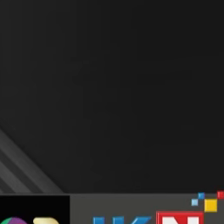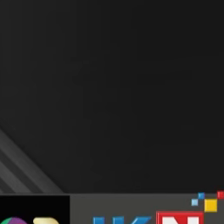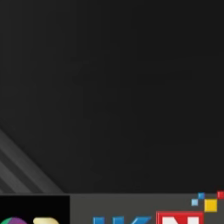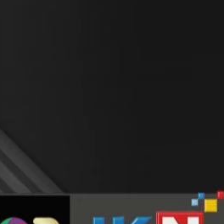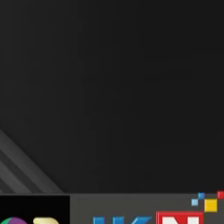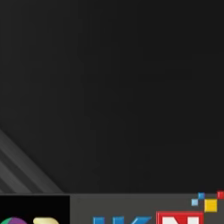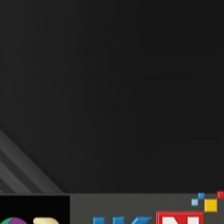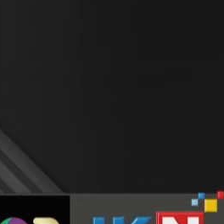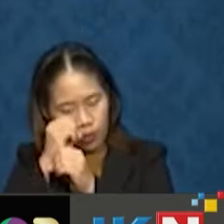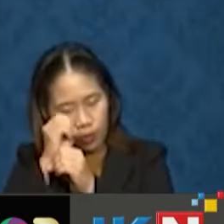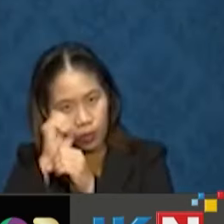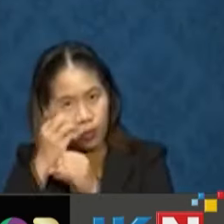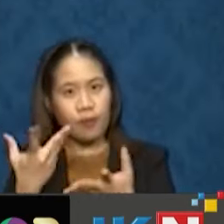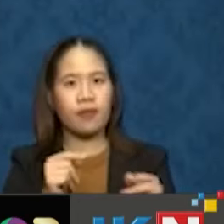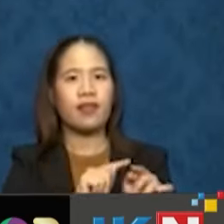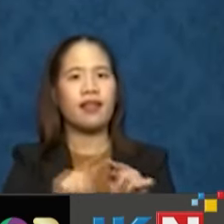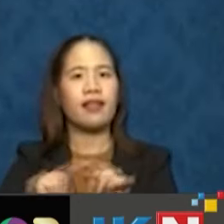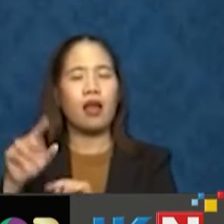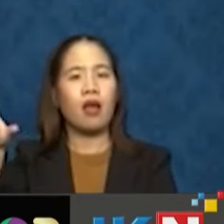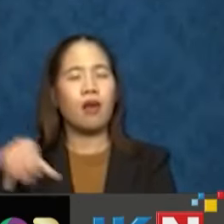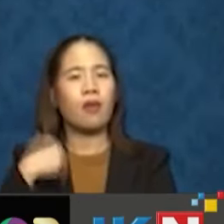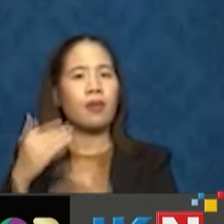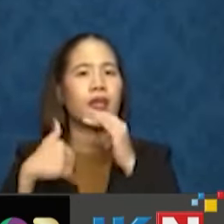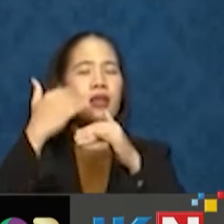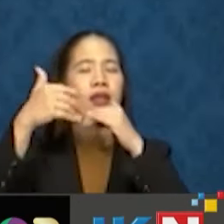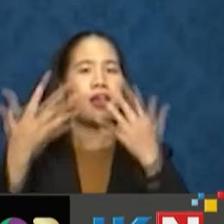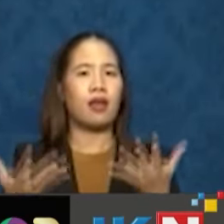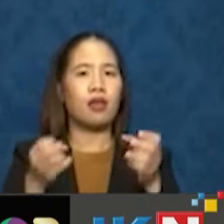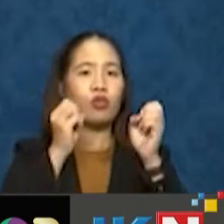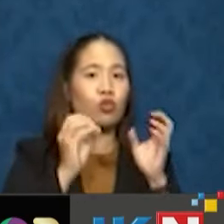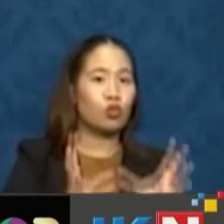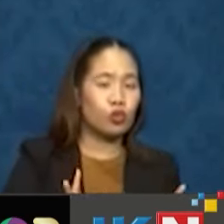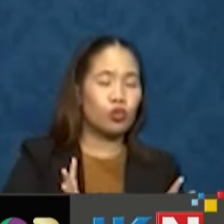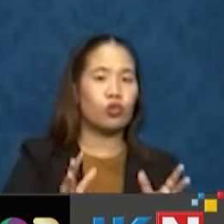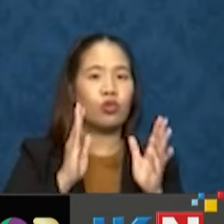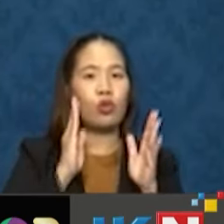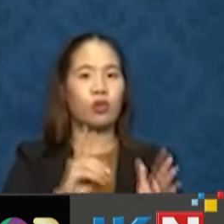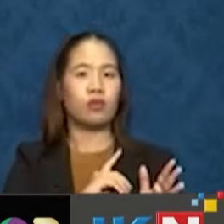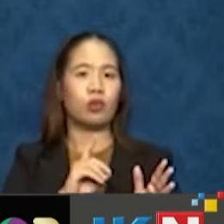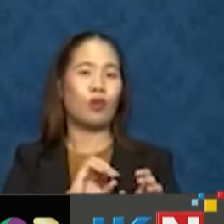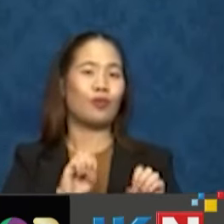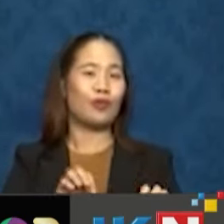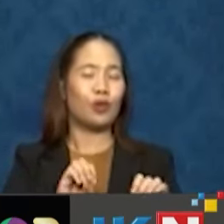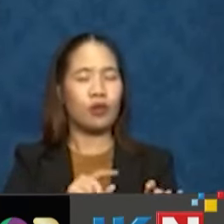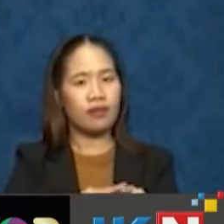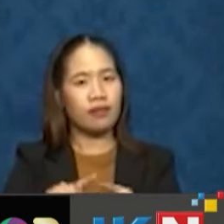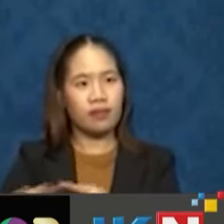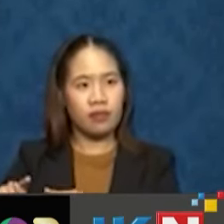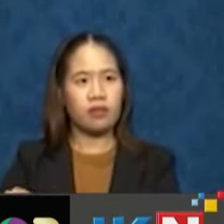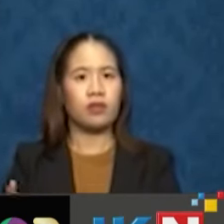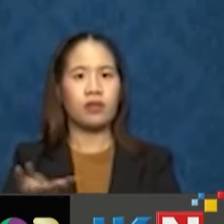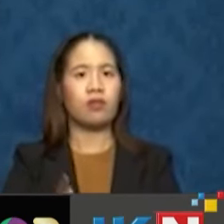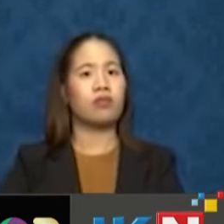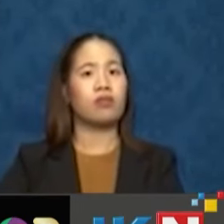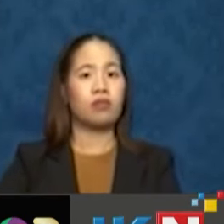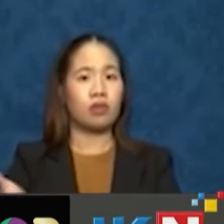สระภักดีไม่ได้นิ่งนอนใจก็สั่งการให้ปลัดอว.เร่งดำเนินการตรวจสอบข้อเท็จจริงรายงานความคืบหน้าให้ทราบ